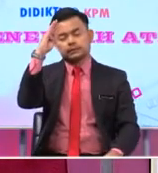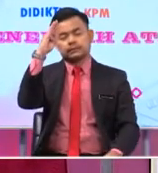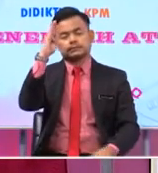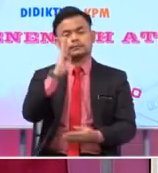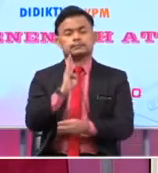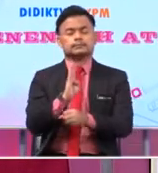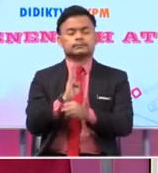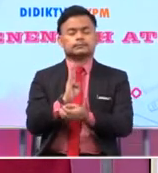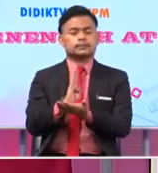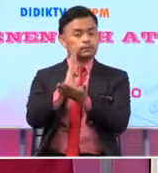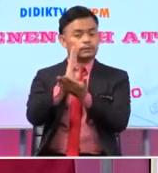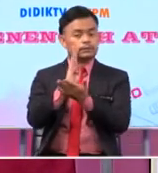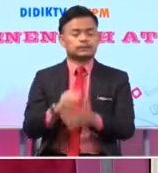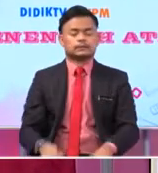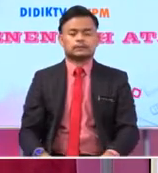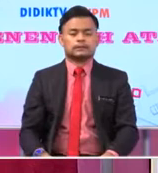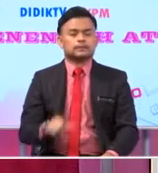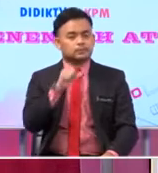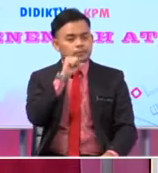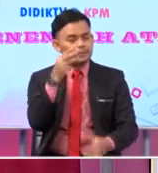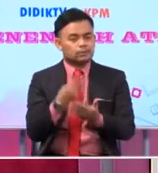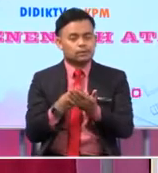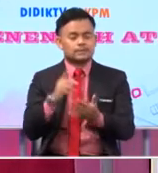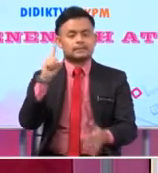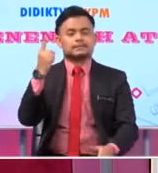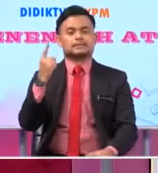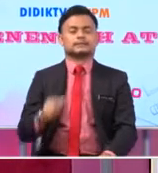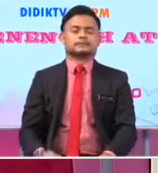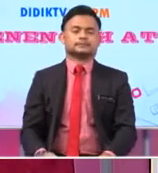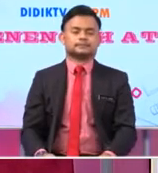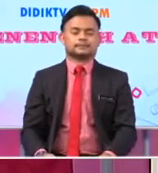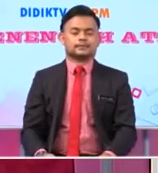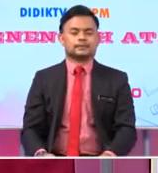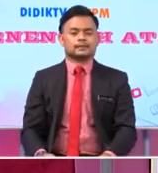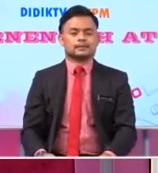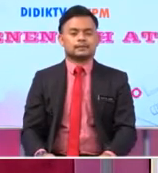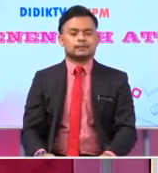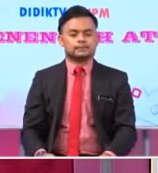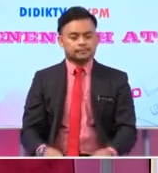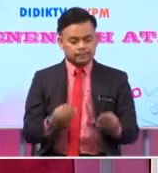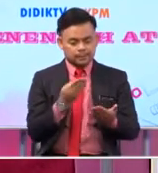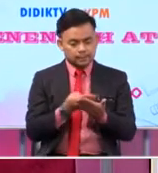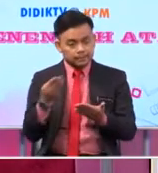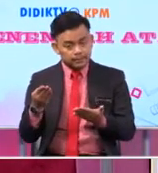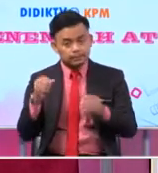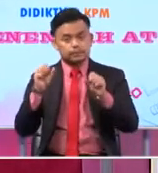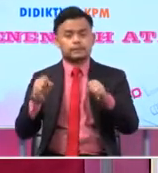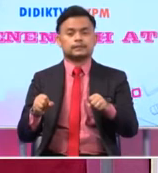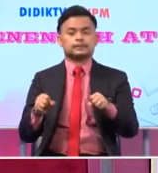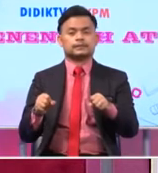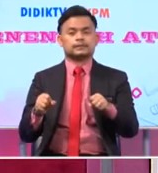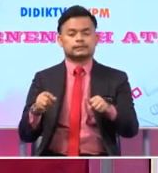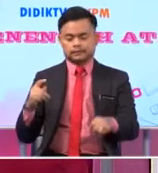dari segi Wang Ringgit tapi kita boleh beri bantuan dari segi harta benda tenaga ataupun